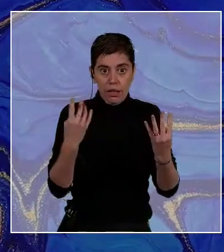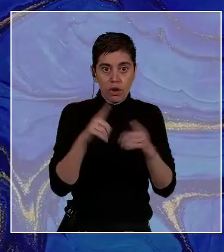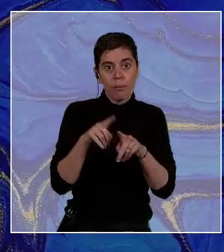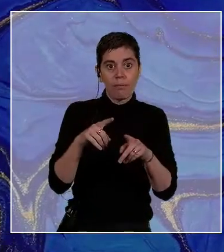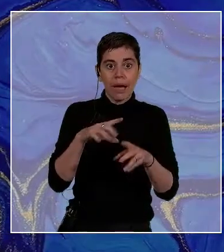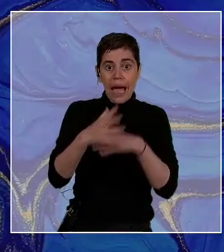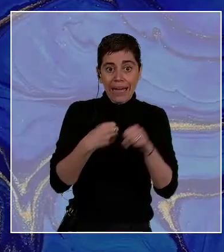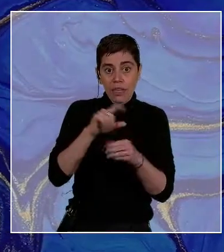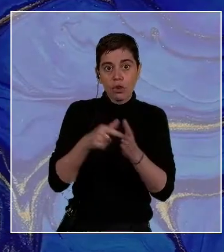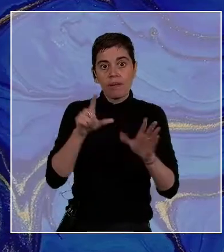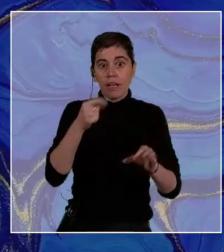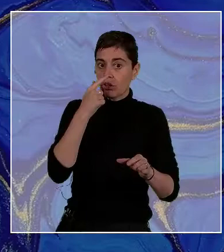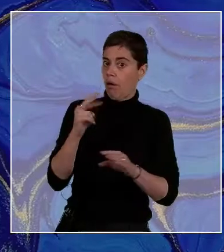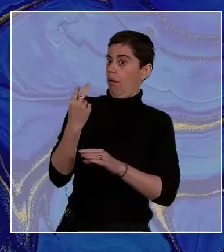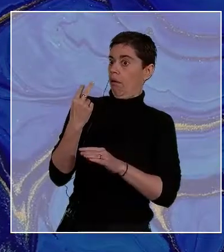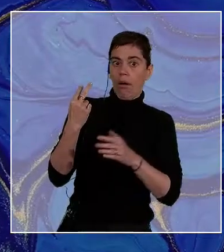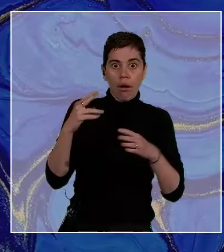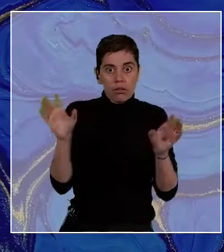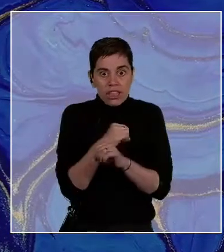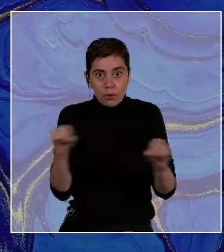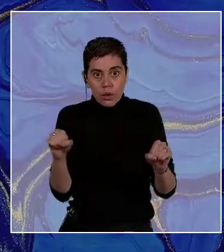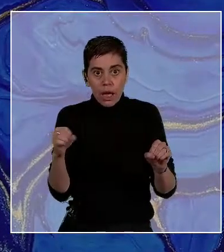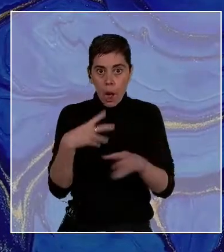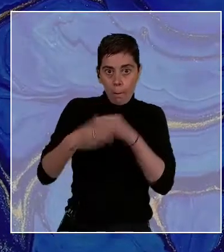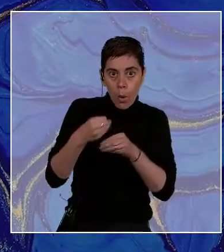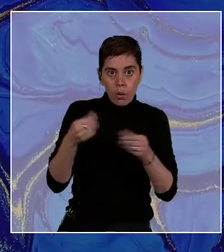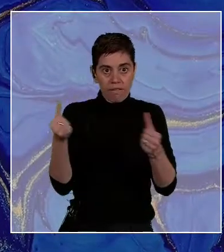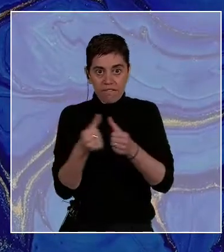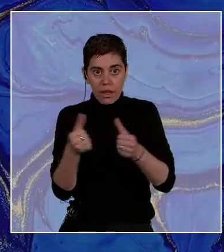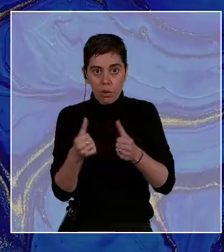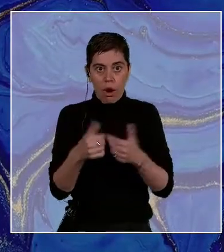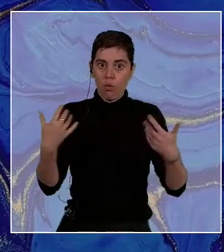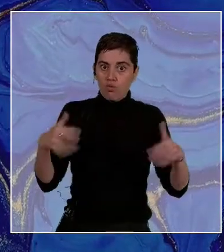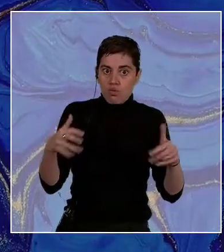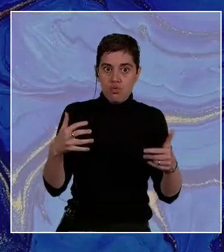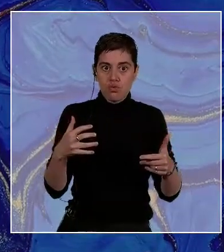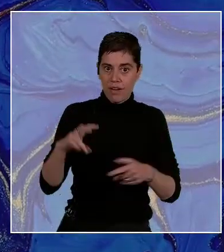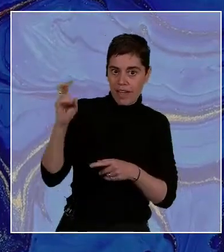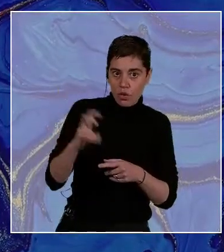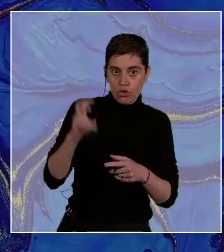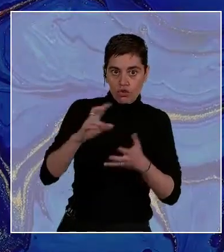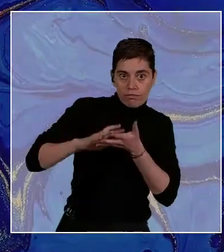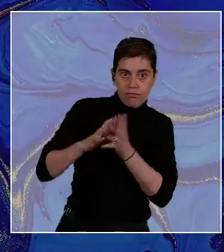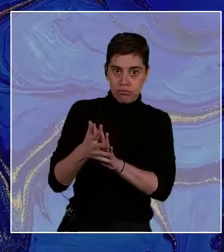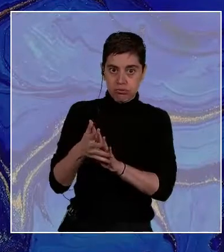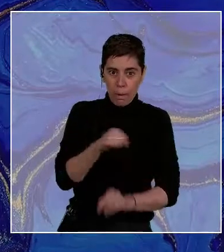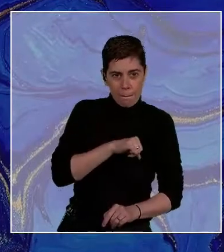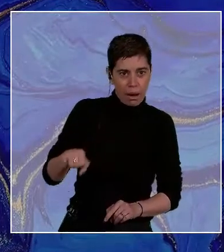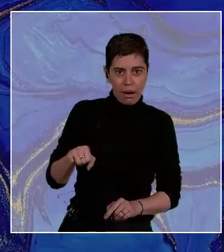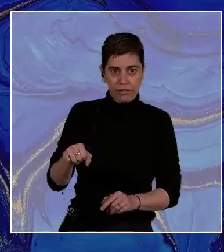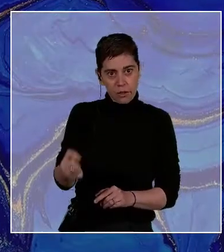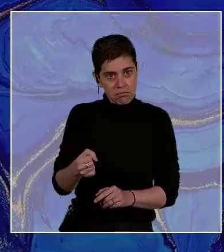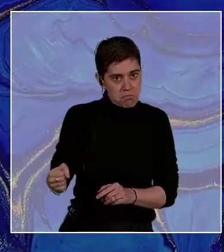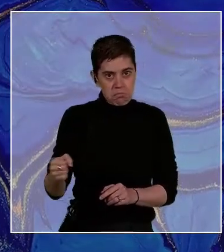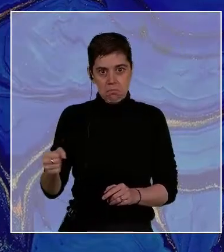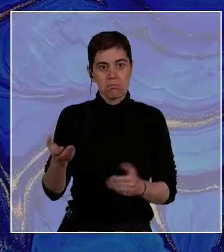année exceptionnelle où le monde a décidé d'accélérer sur la voie de l'économie verte, de la transition environnementale.